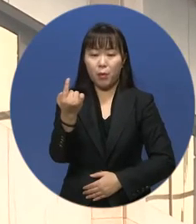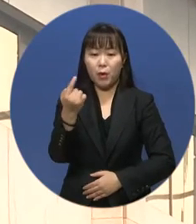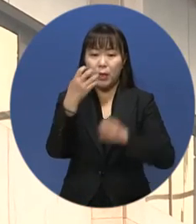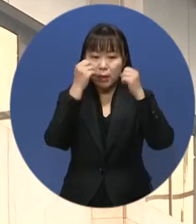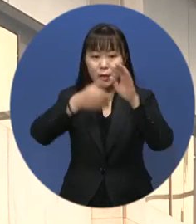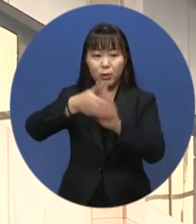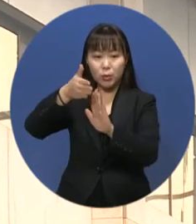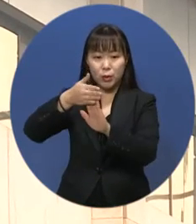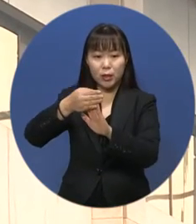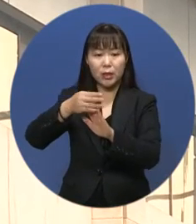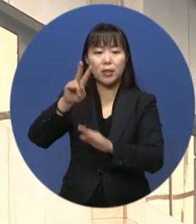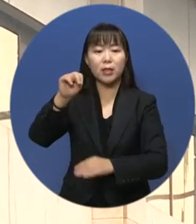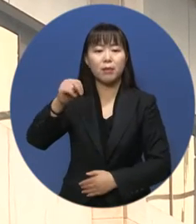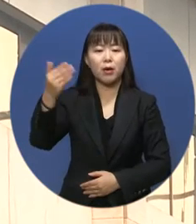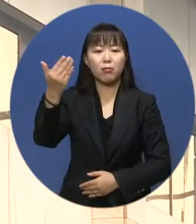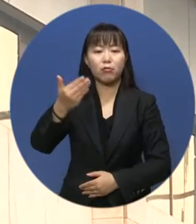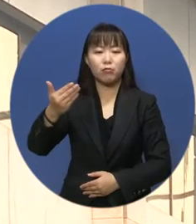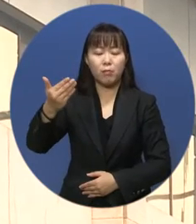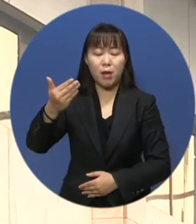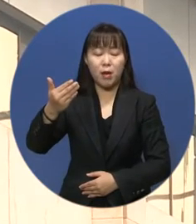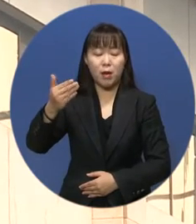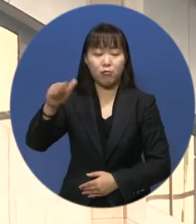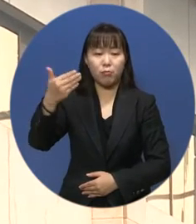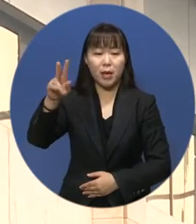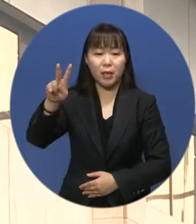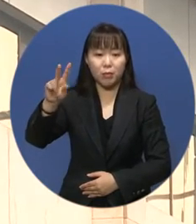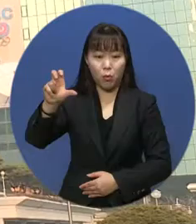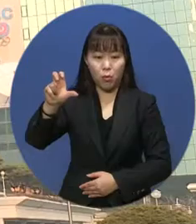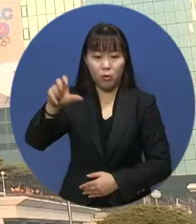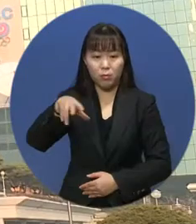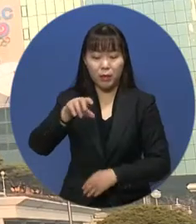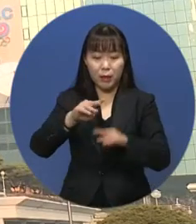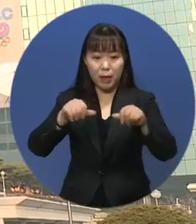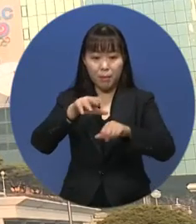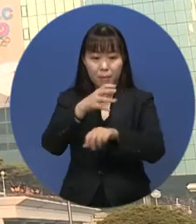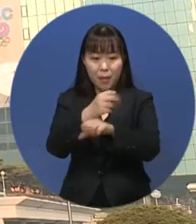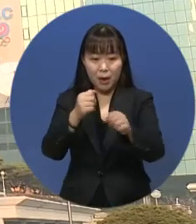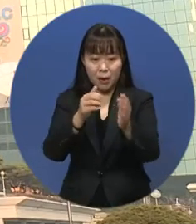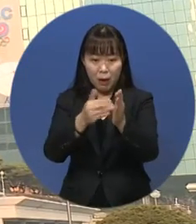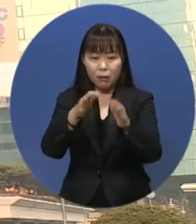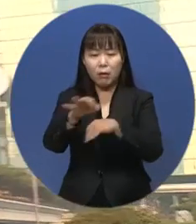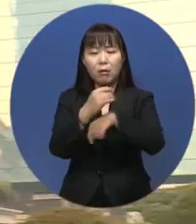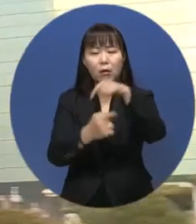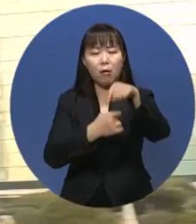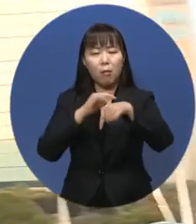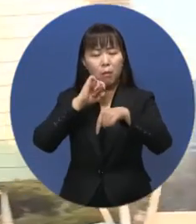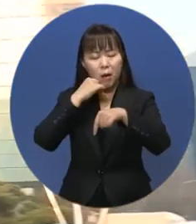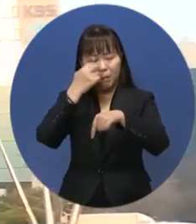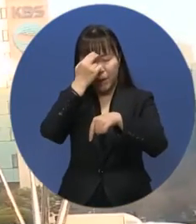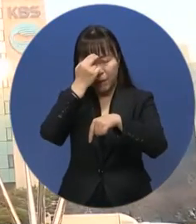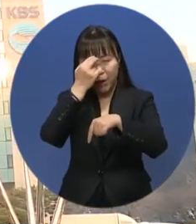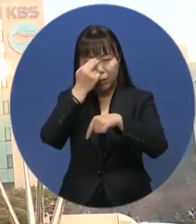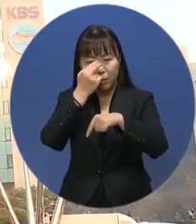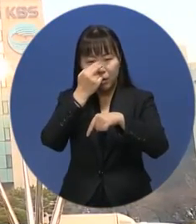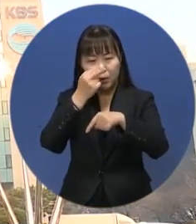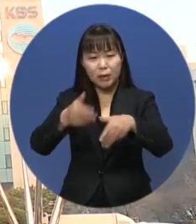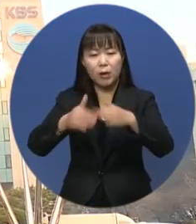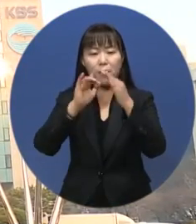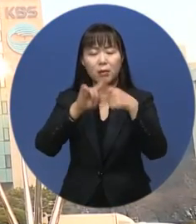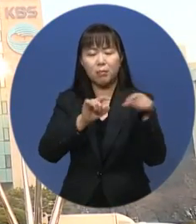2만 925제곱미터에 달하는 부지를 매입했으나 경영난으로 방송국 설립을 미루고 있다는